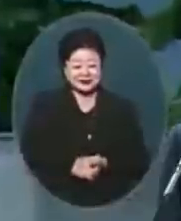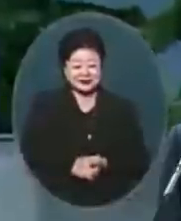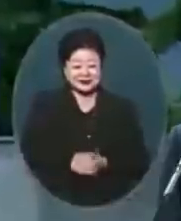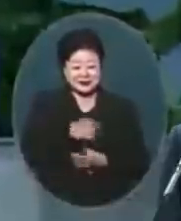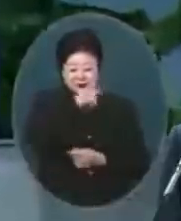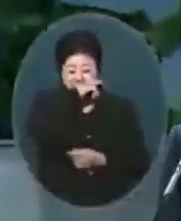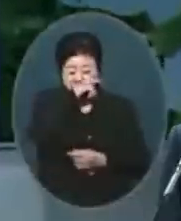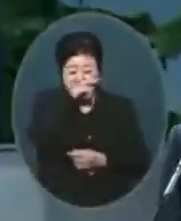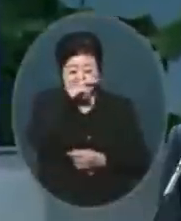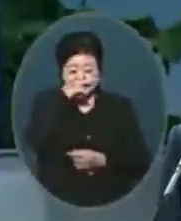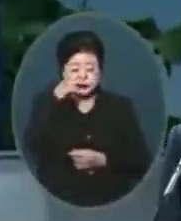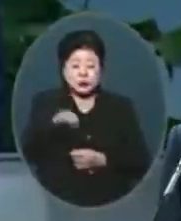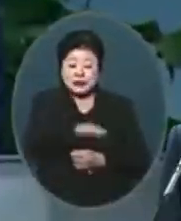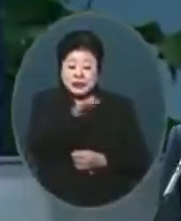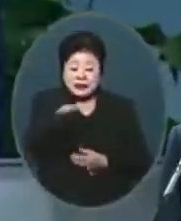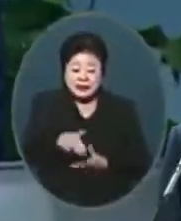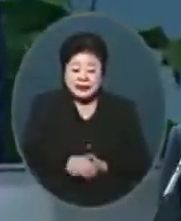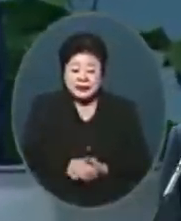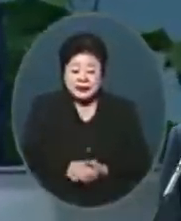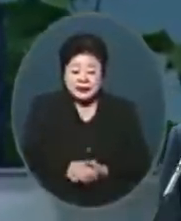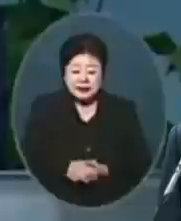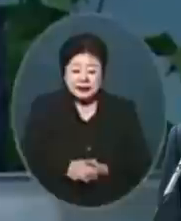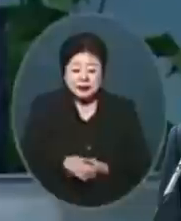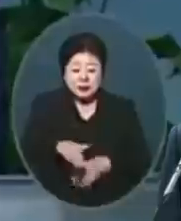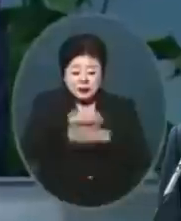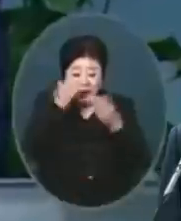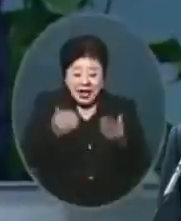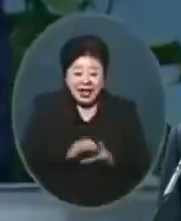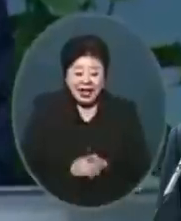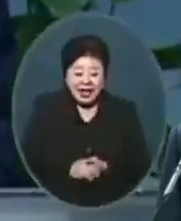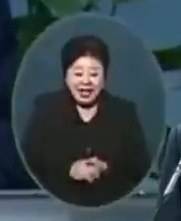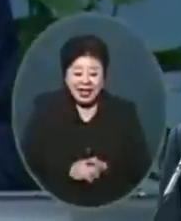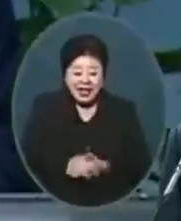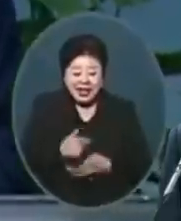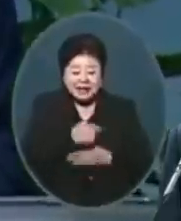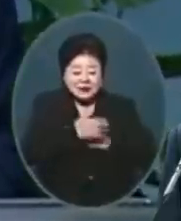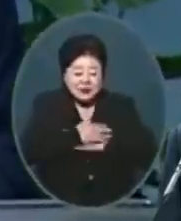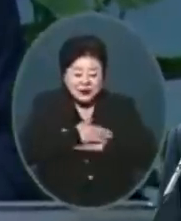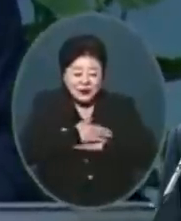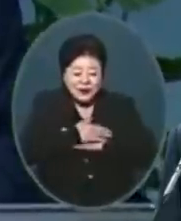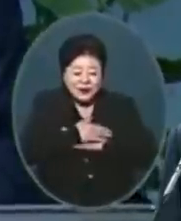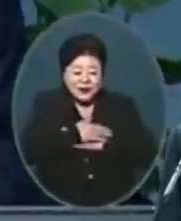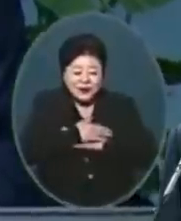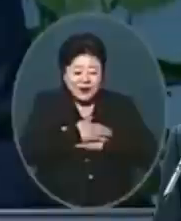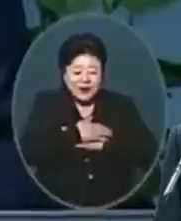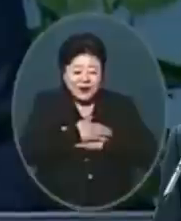여러분 우리 모두 다 가슴에 손을 얹고